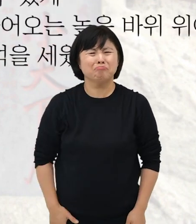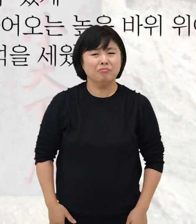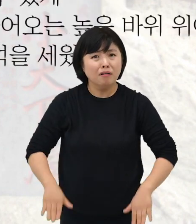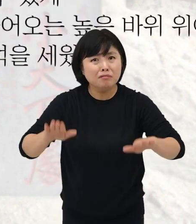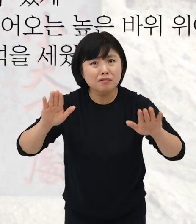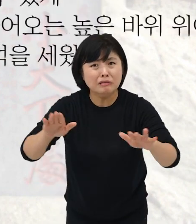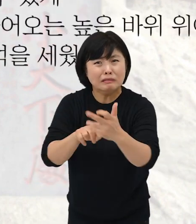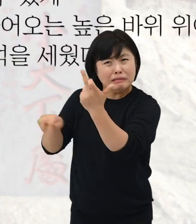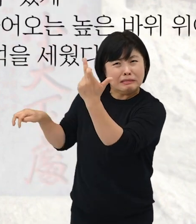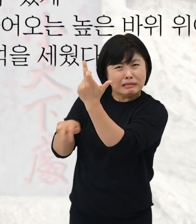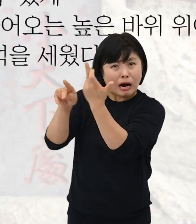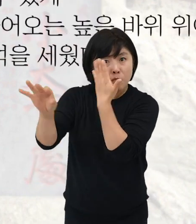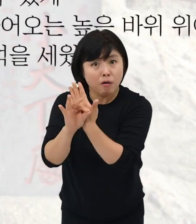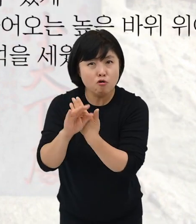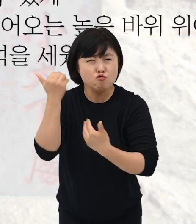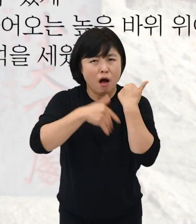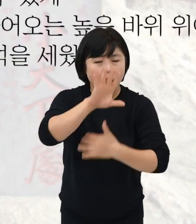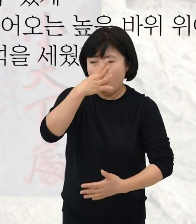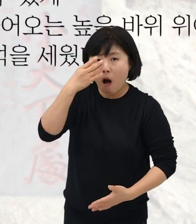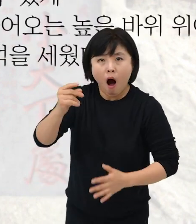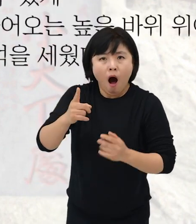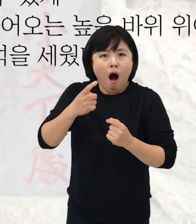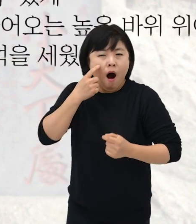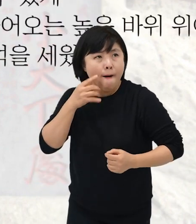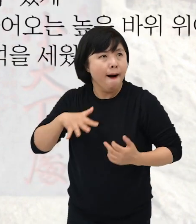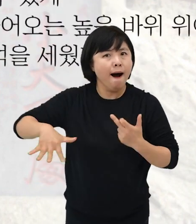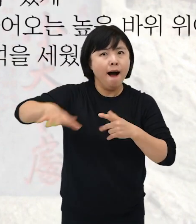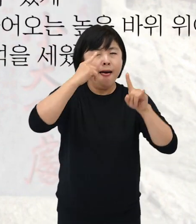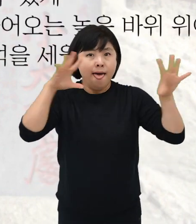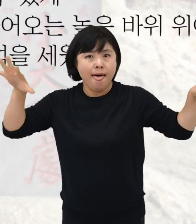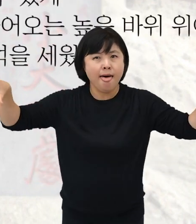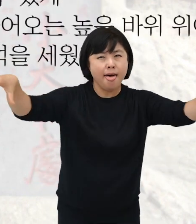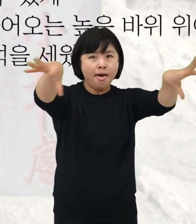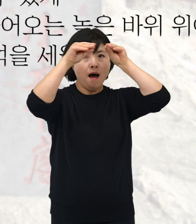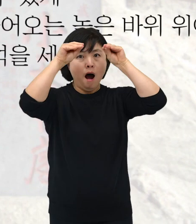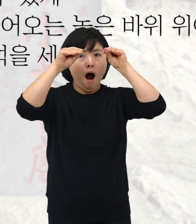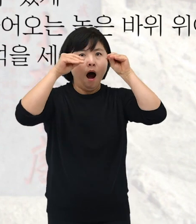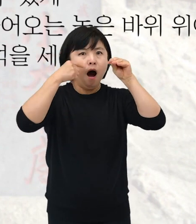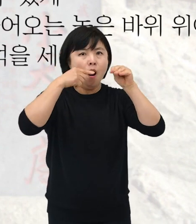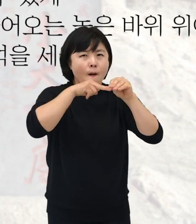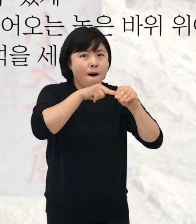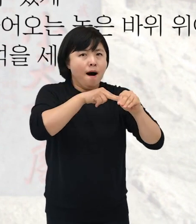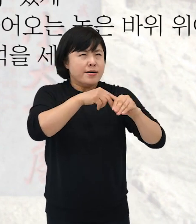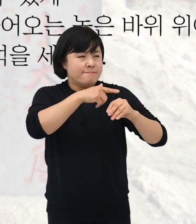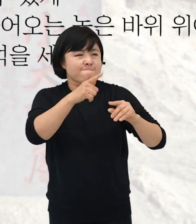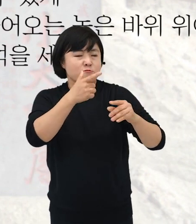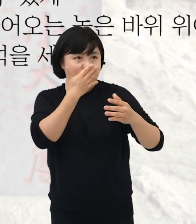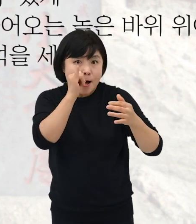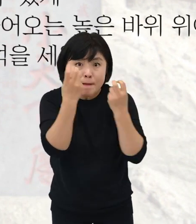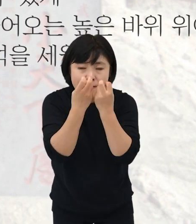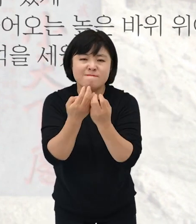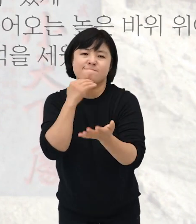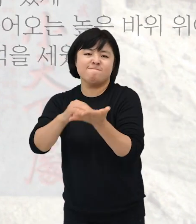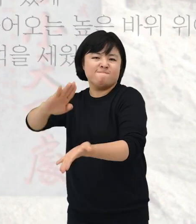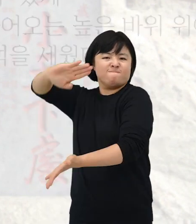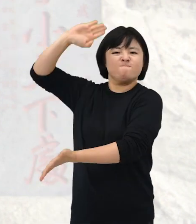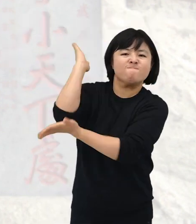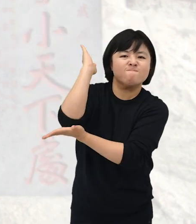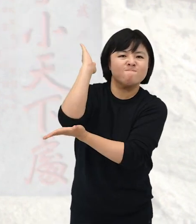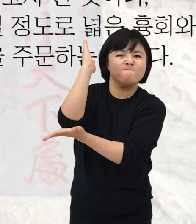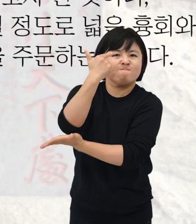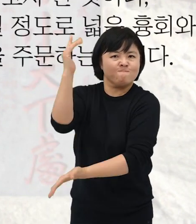이제는 태산을 오르는 사람이면 누구나 볼 수 있게 산 아래의 풍광이 한눈에 들어오는 높은 바위 위에 큼지막하게 비석을